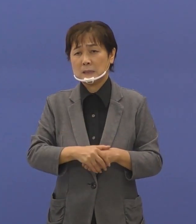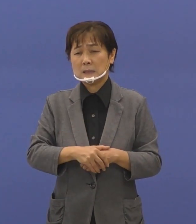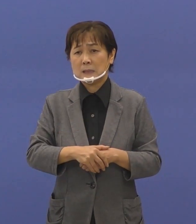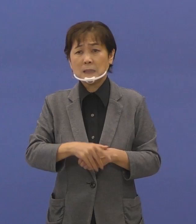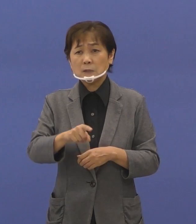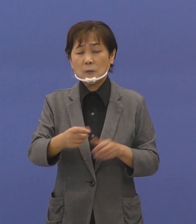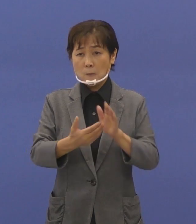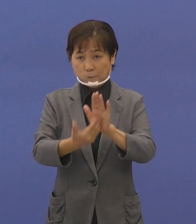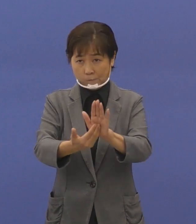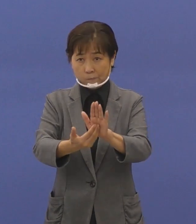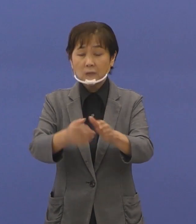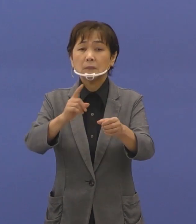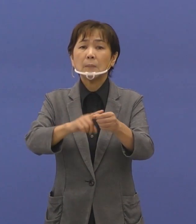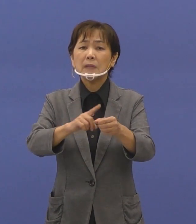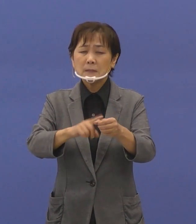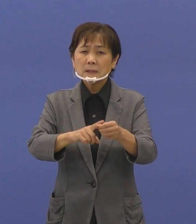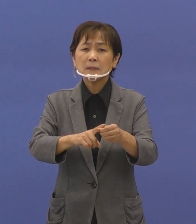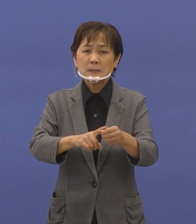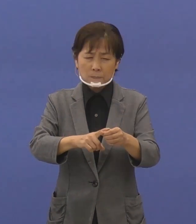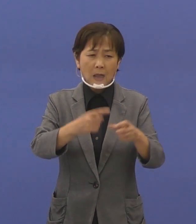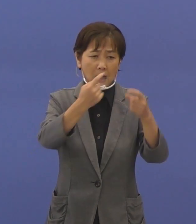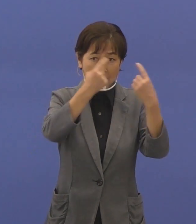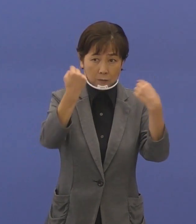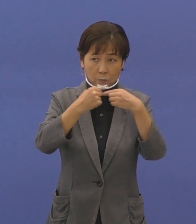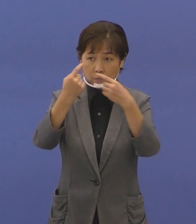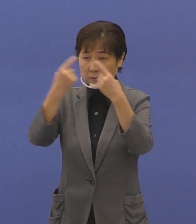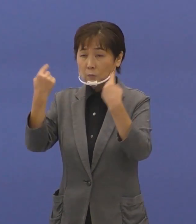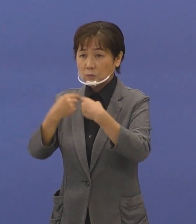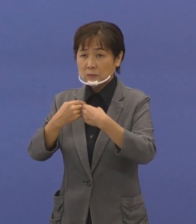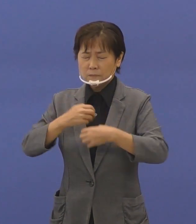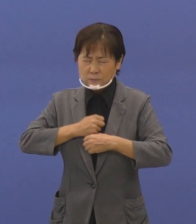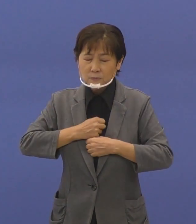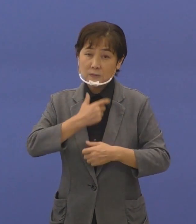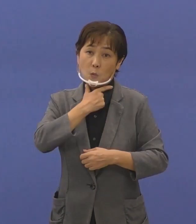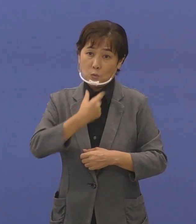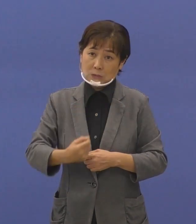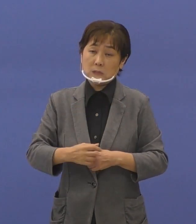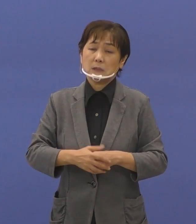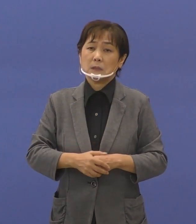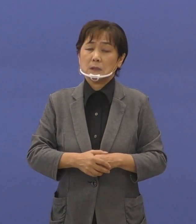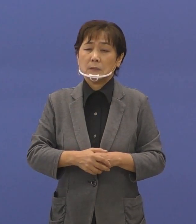れこう気をつけていただきたいと思いますが、そういった